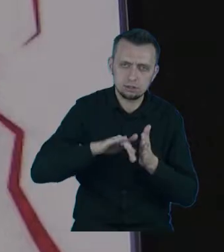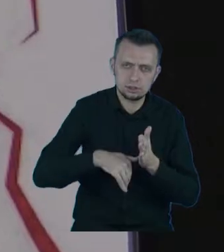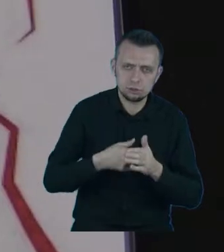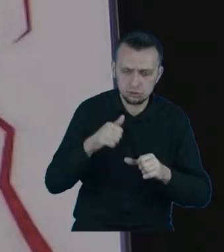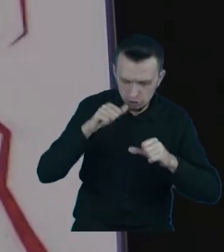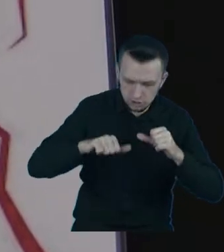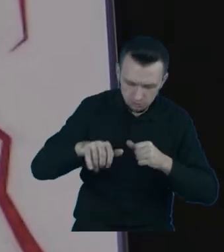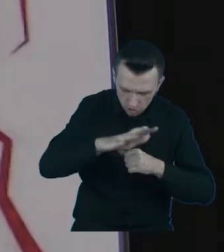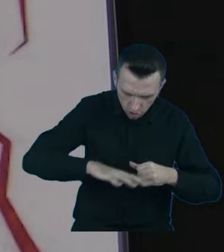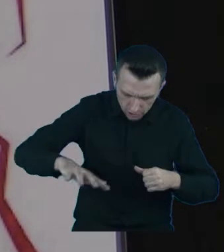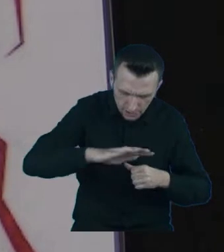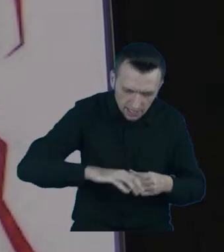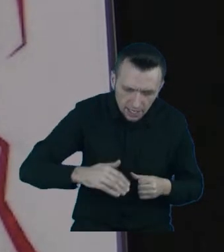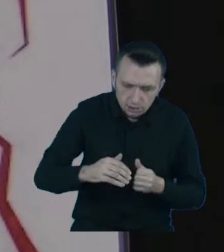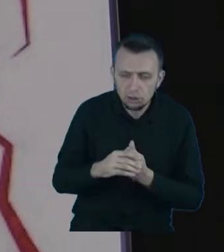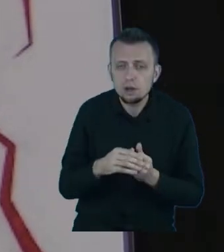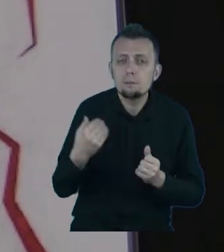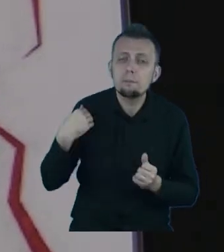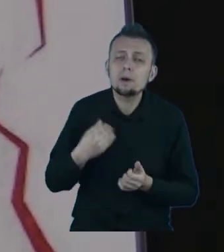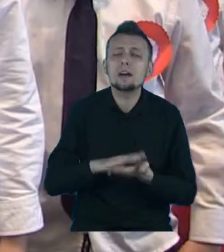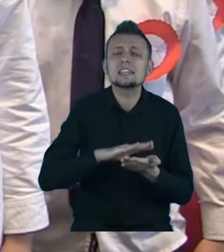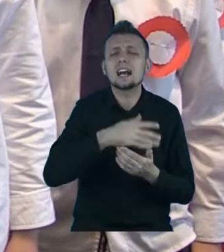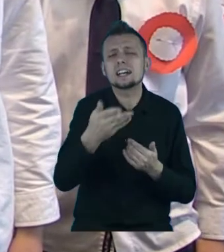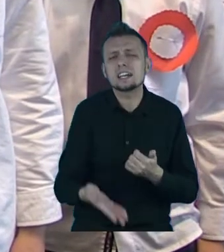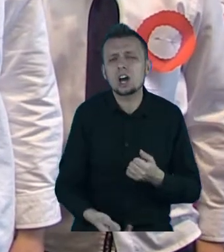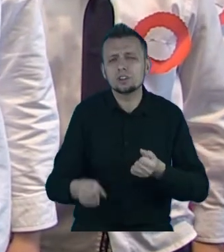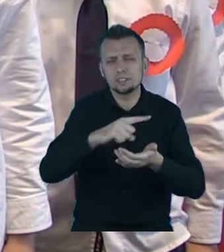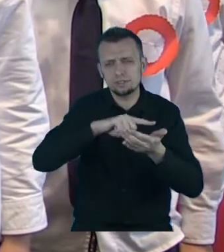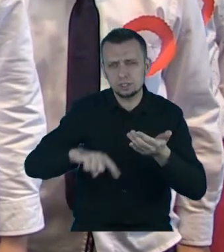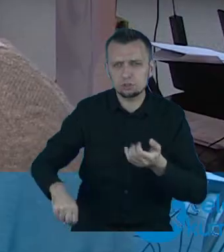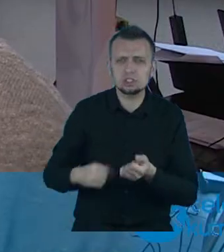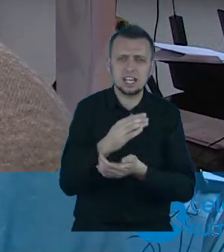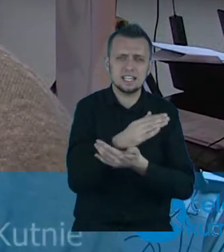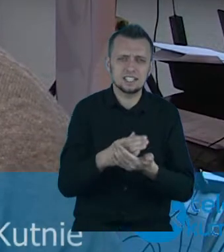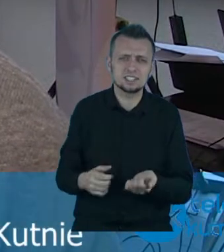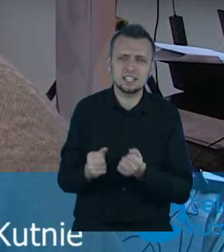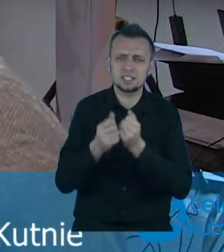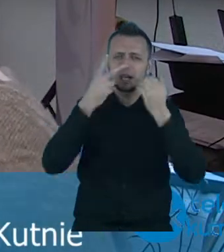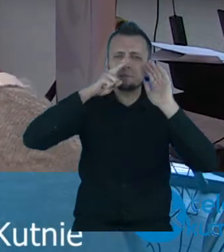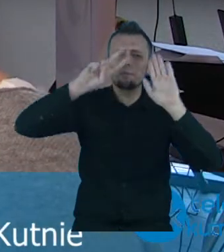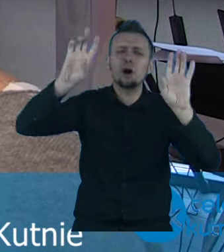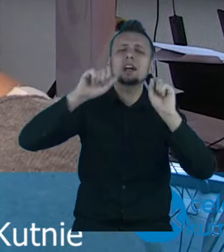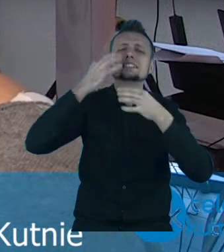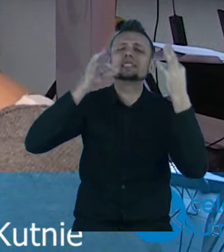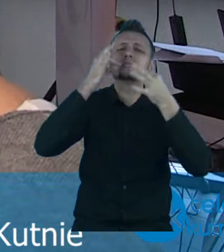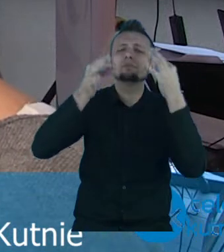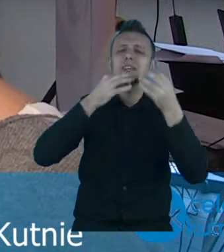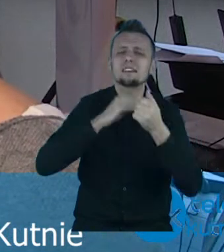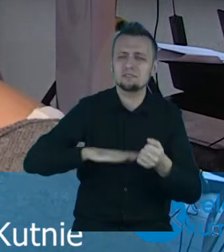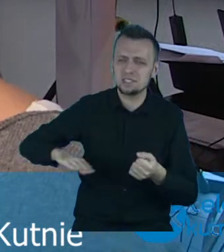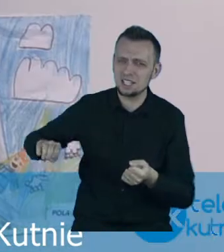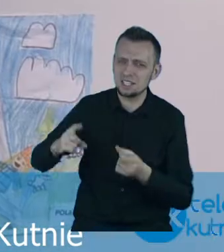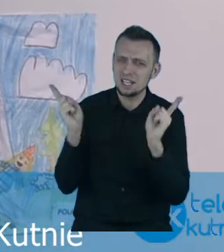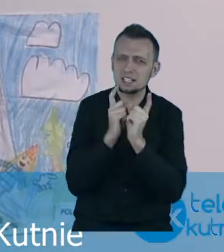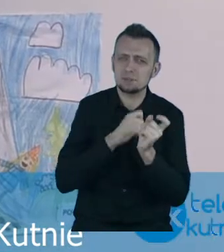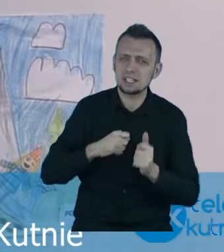przedszkoli. Nie zabrakło nagród i wyróżnień oraz części artystycznej w wykonaniu maluchów. Spotkaliśmy się tu przede wszystkim po to, żeby